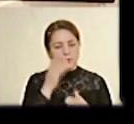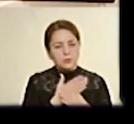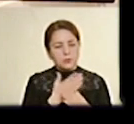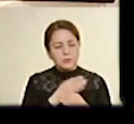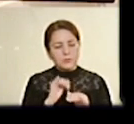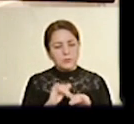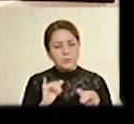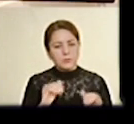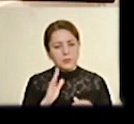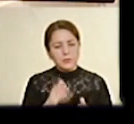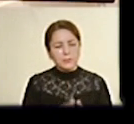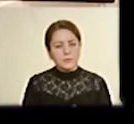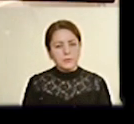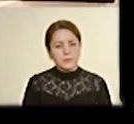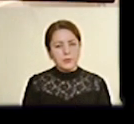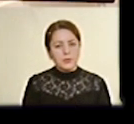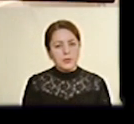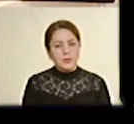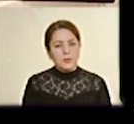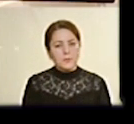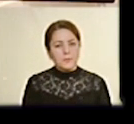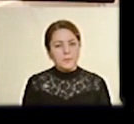kiritamiz.